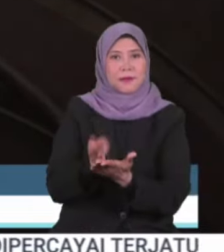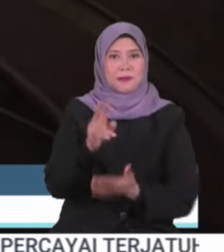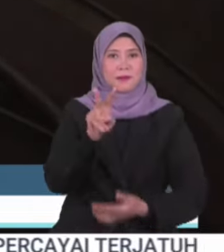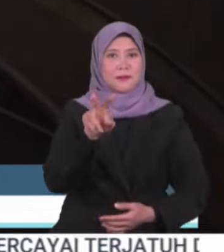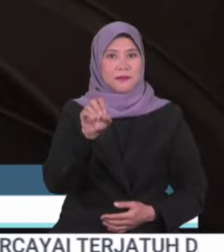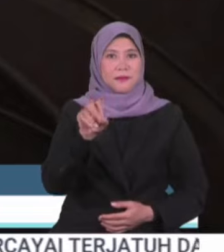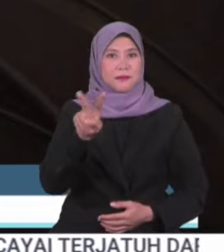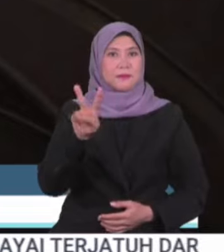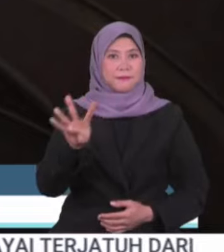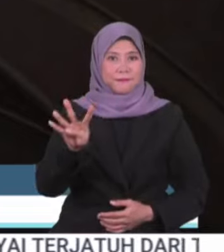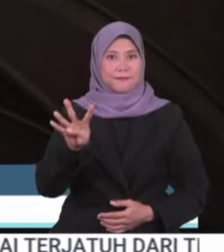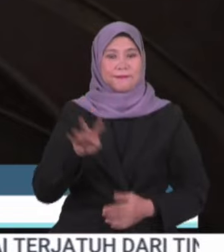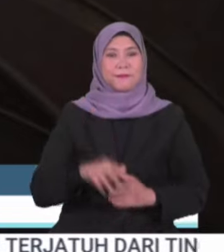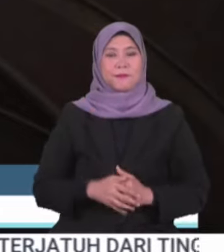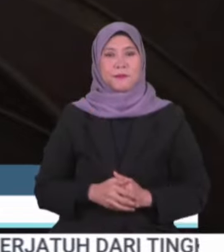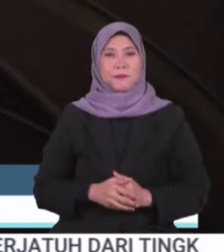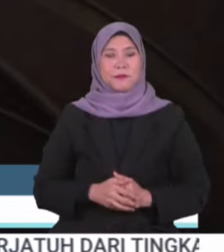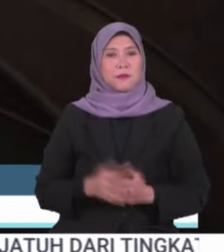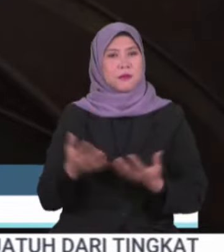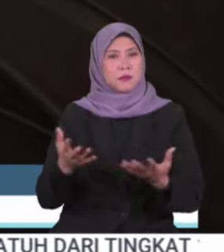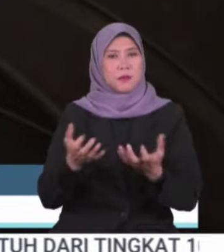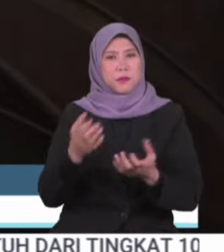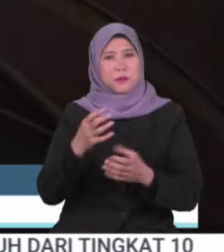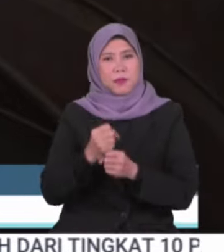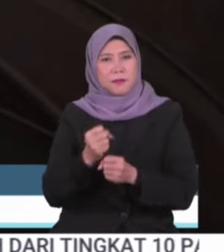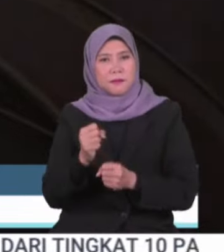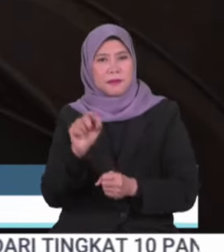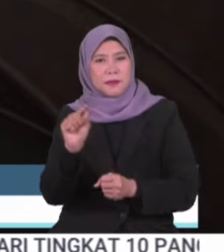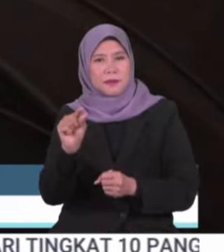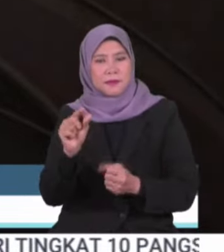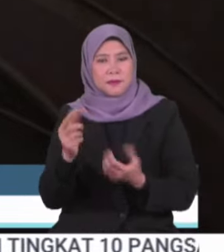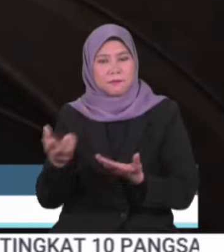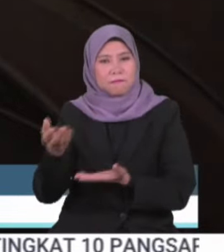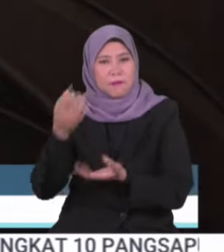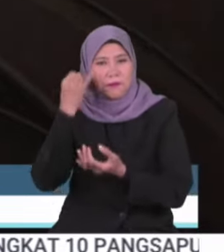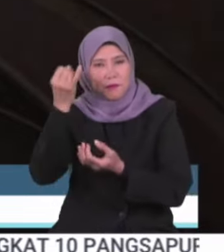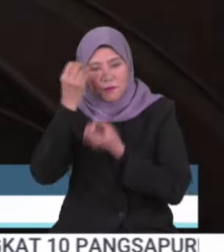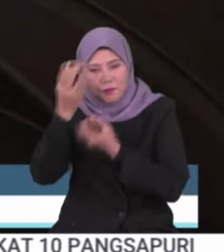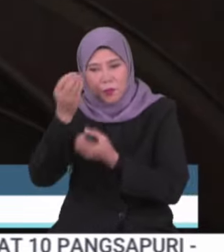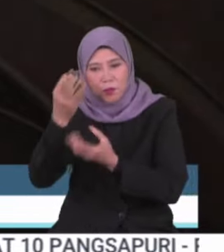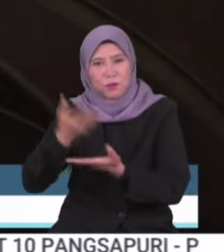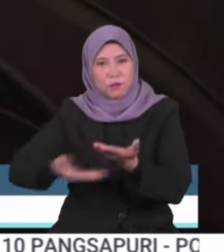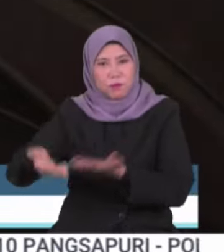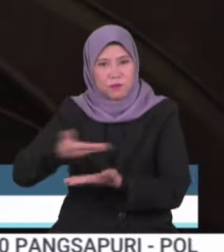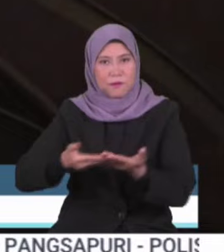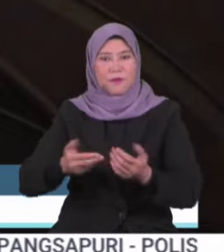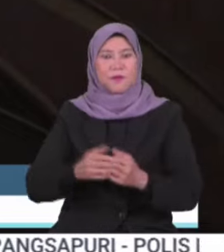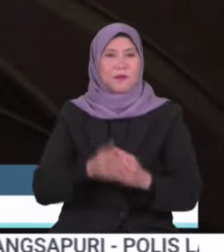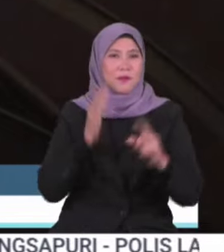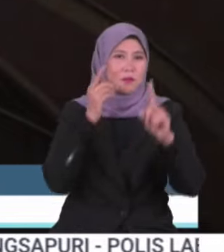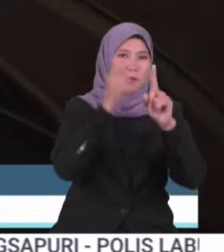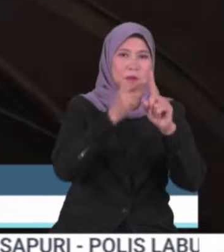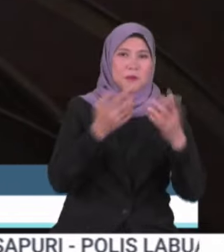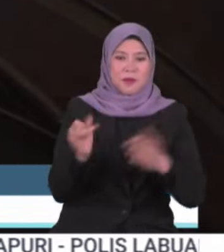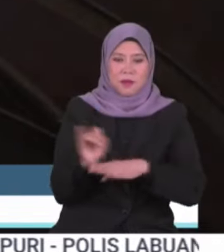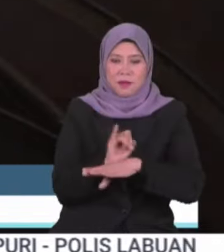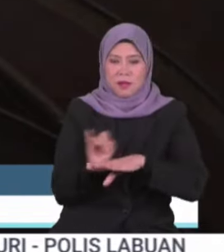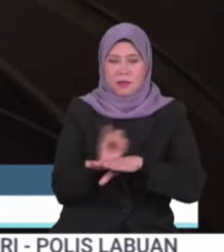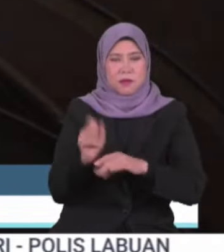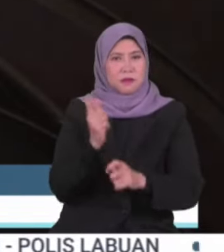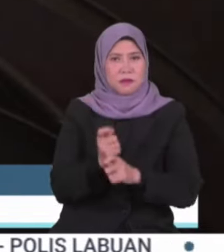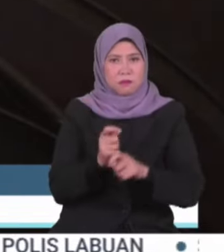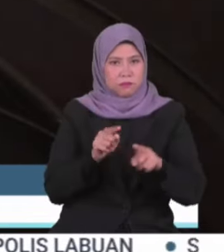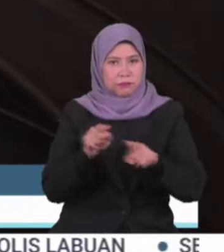2004 jadi saya ingin mendapatkan sedikit karena untuk pastikan industri ini kekal